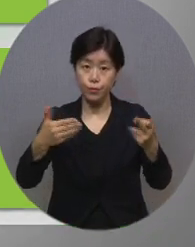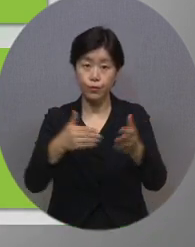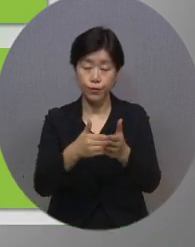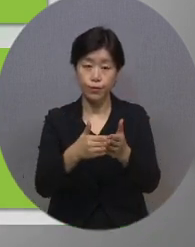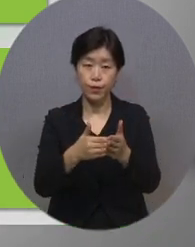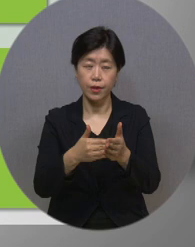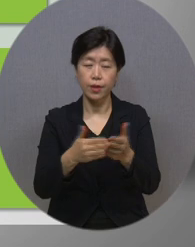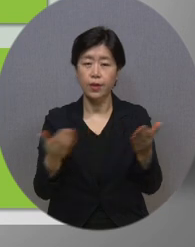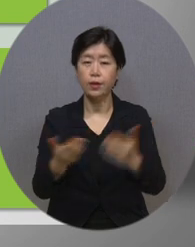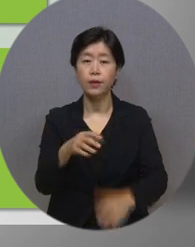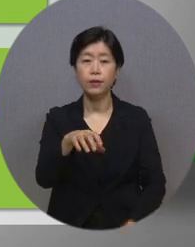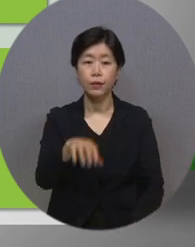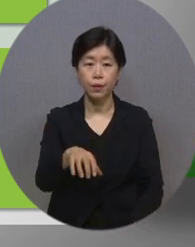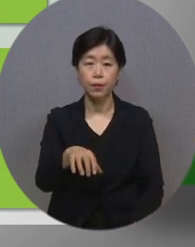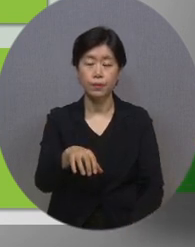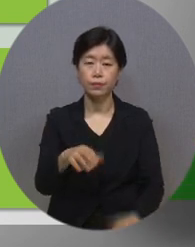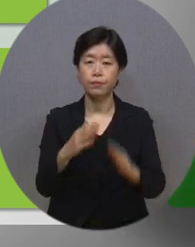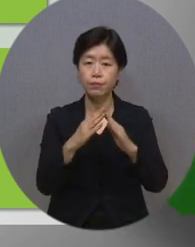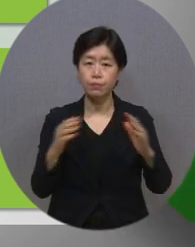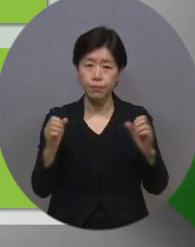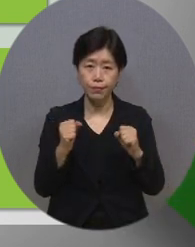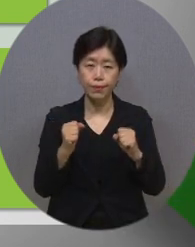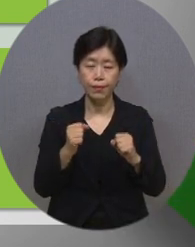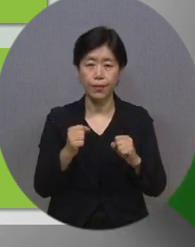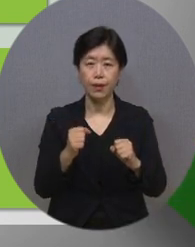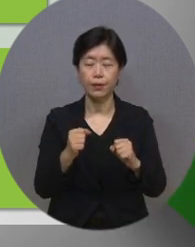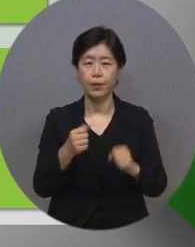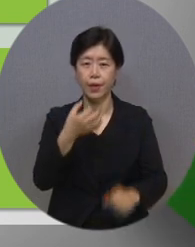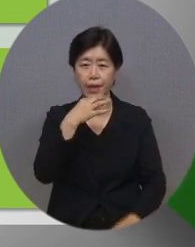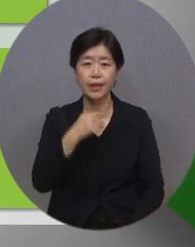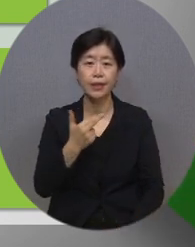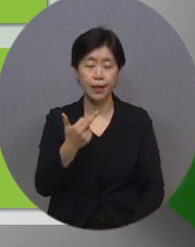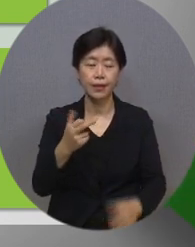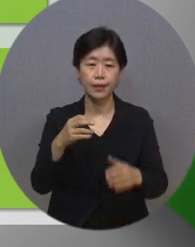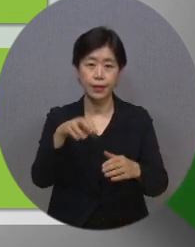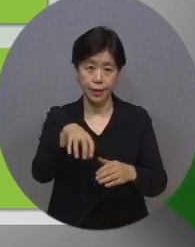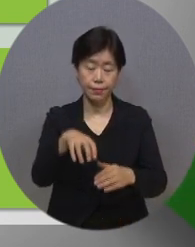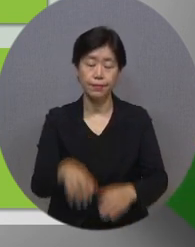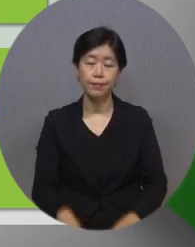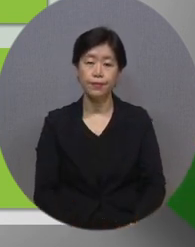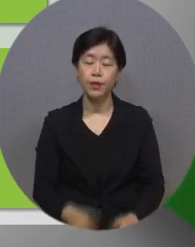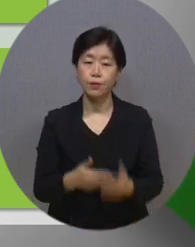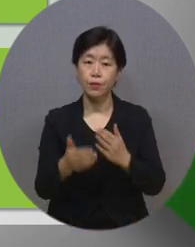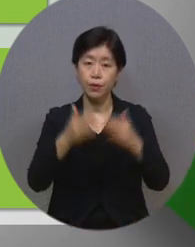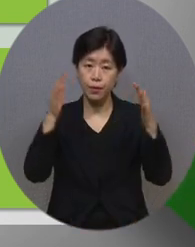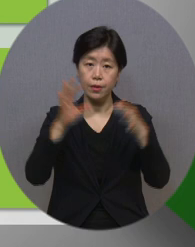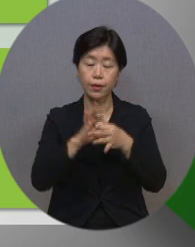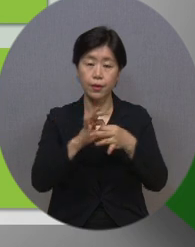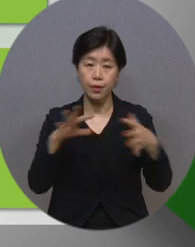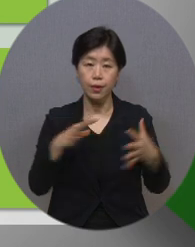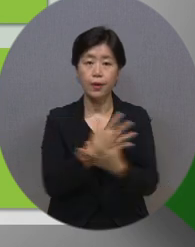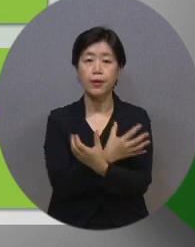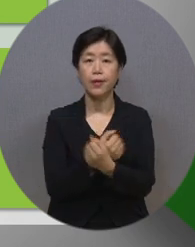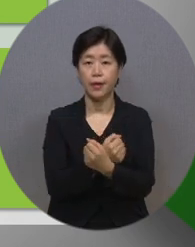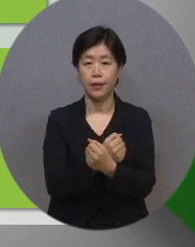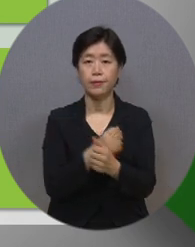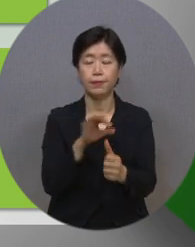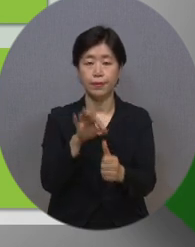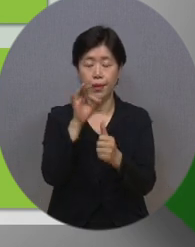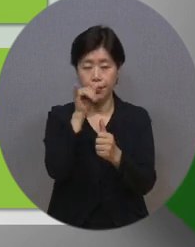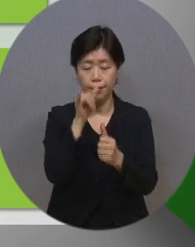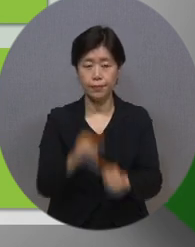9일까지며 근무지는 전라북도 익산시입니다. 경력과 학력은 무관하며 계약직을